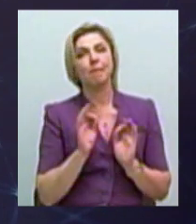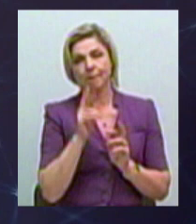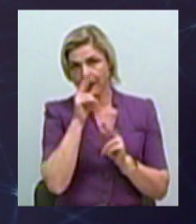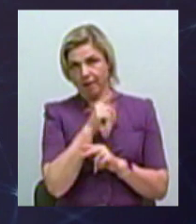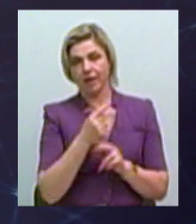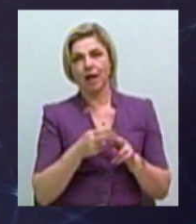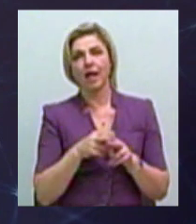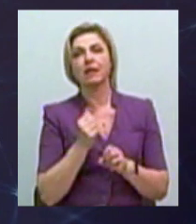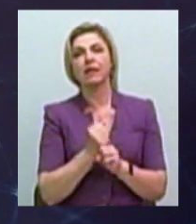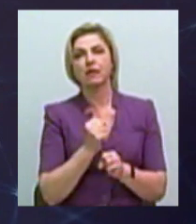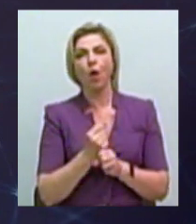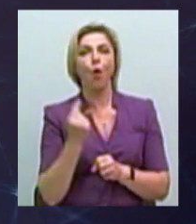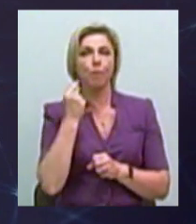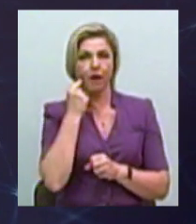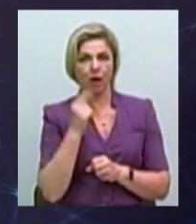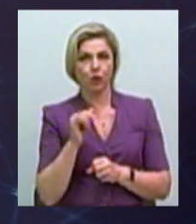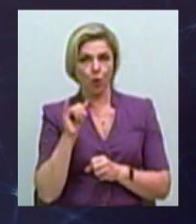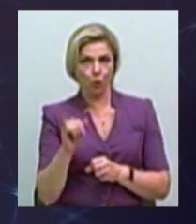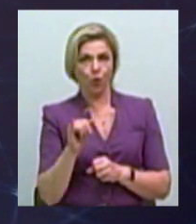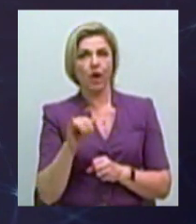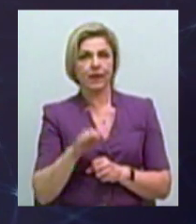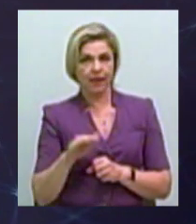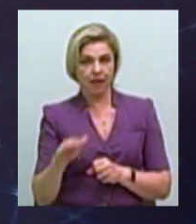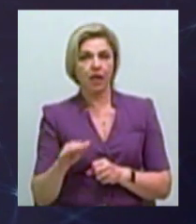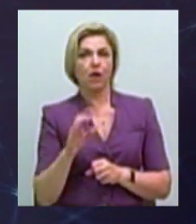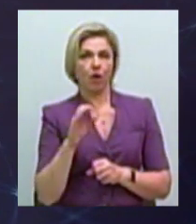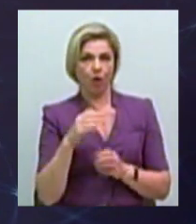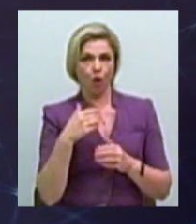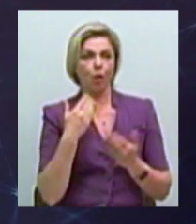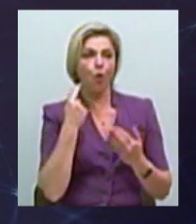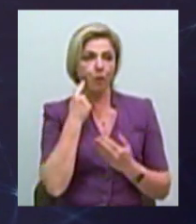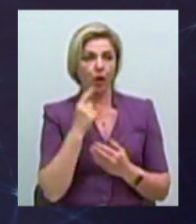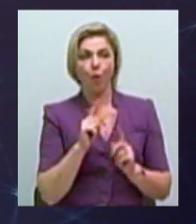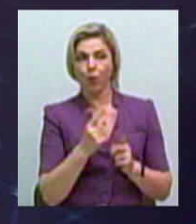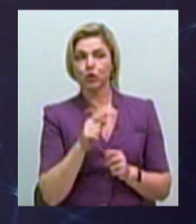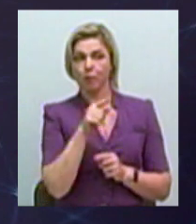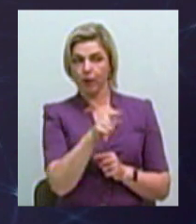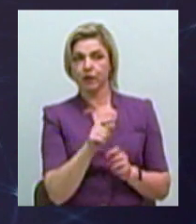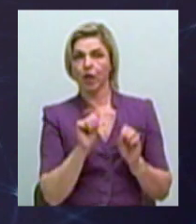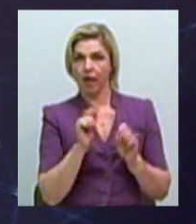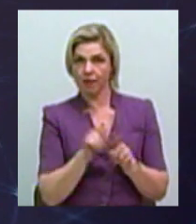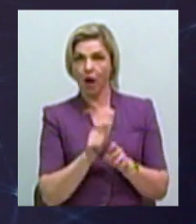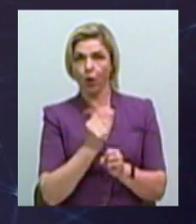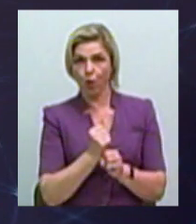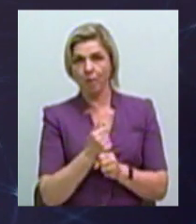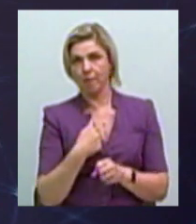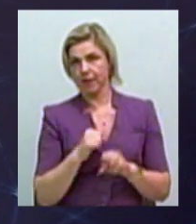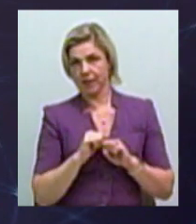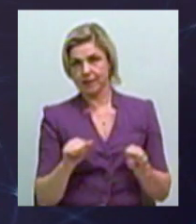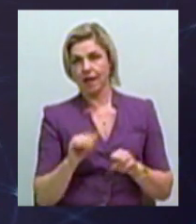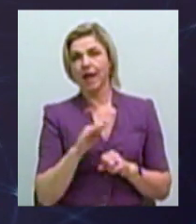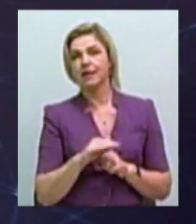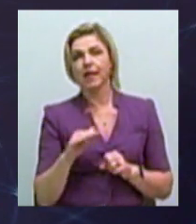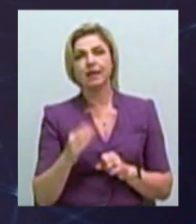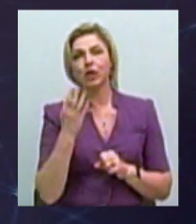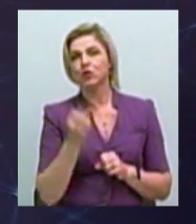це ще й виробляє образу по відношенню до батьків у дитини. Чому? Чому ти так робиш, а мені так не можна? Бо дитина не завжди себе ще